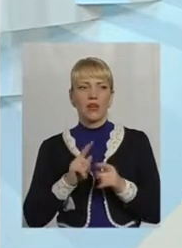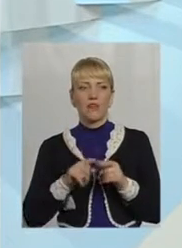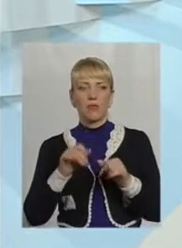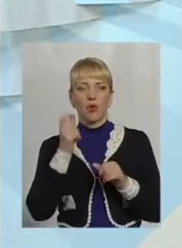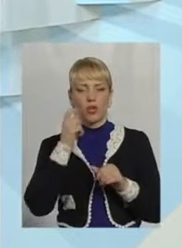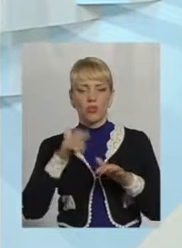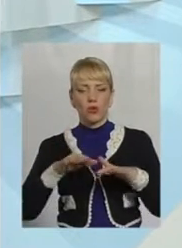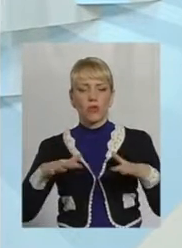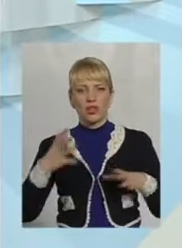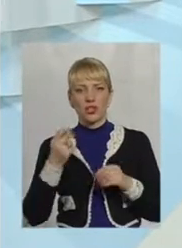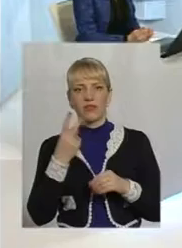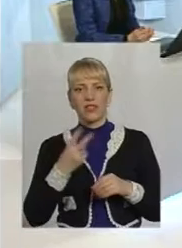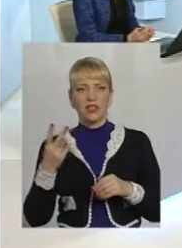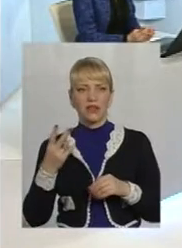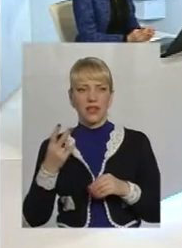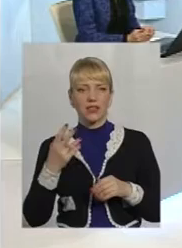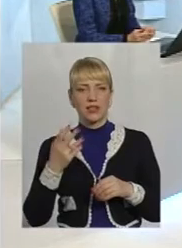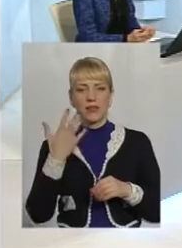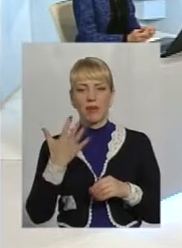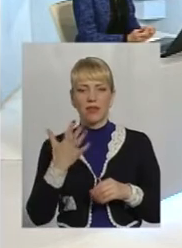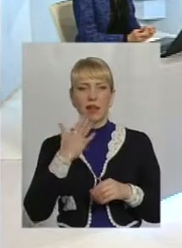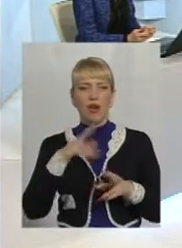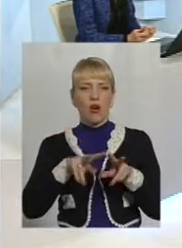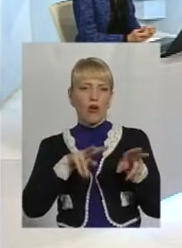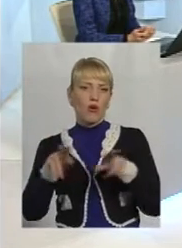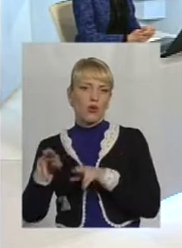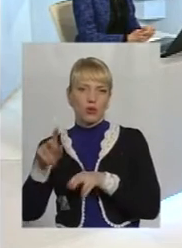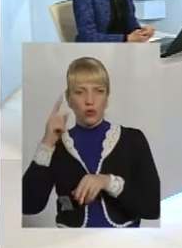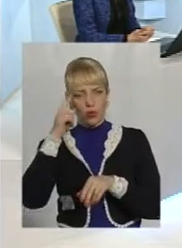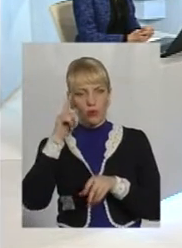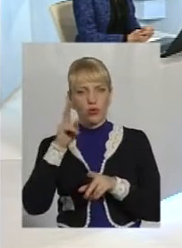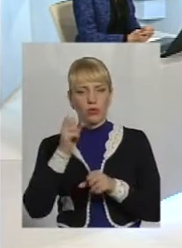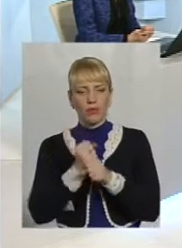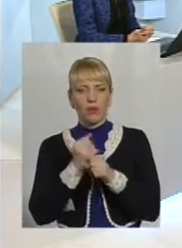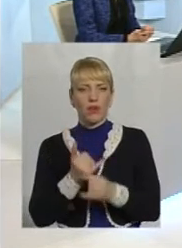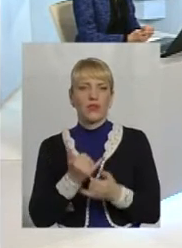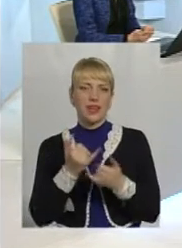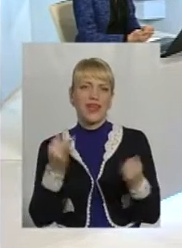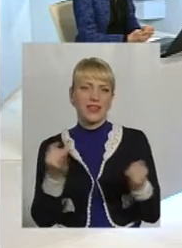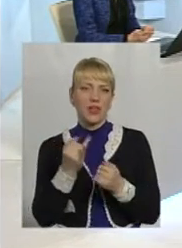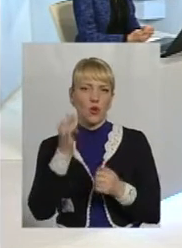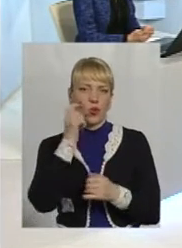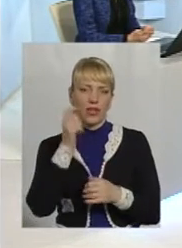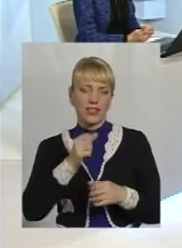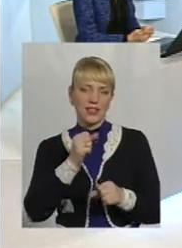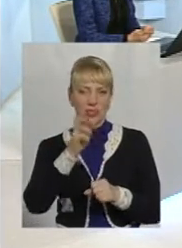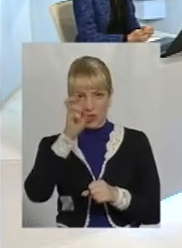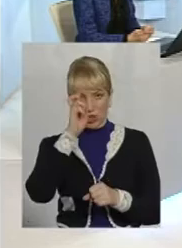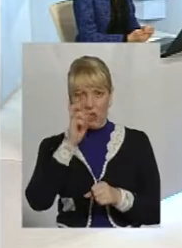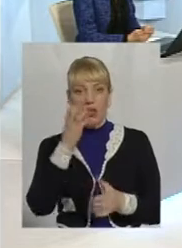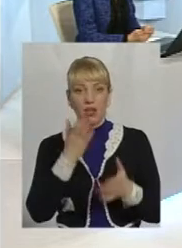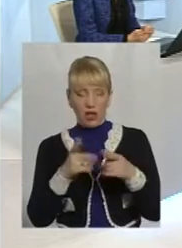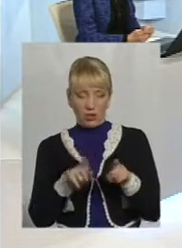ще 225 моїх однодумців, які б в першу чергу працювали в інтересах української держави. Якщо на те пішло, то